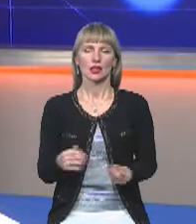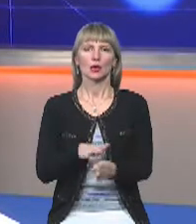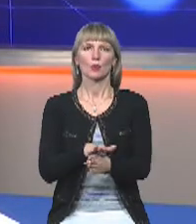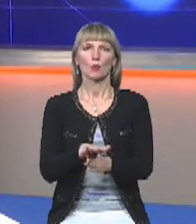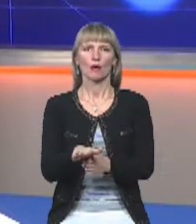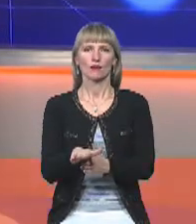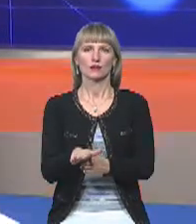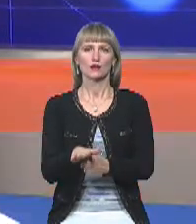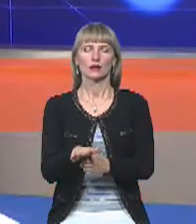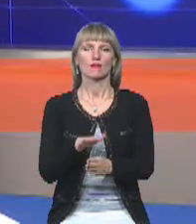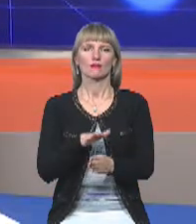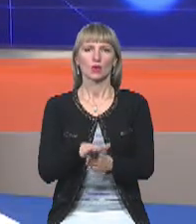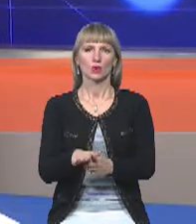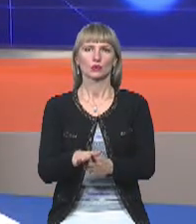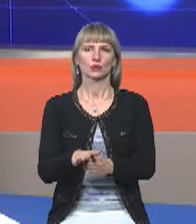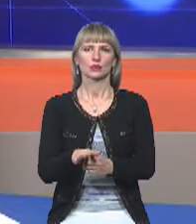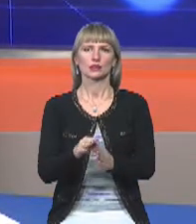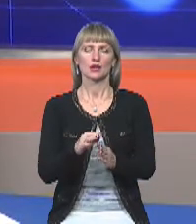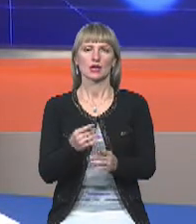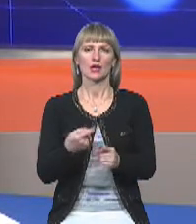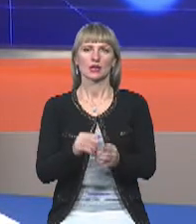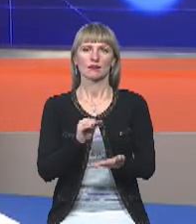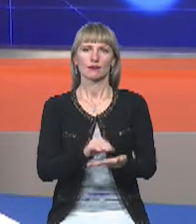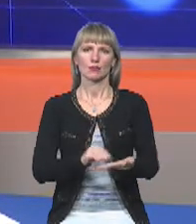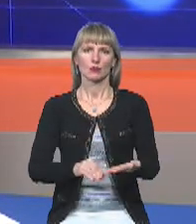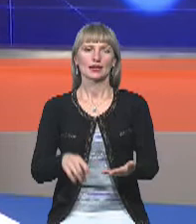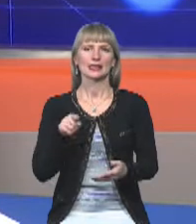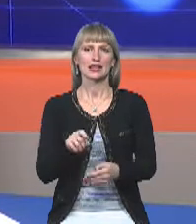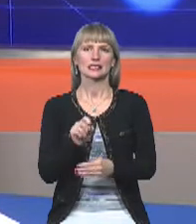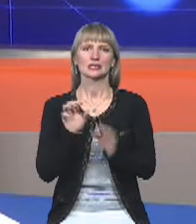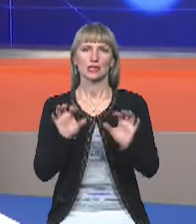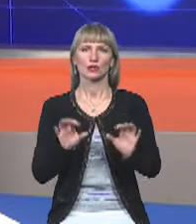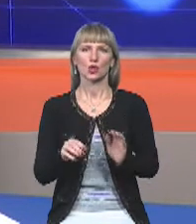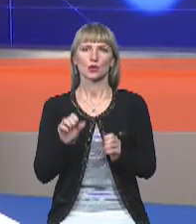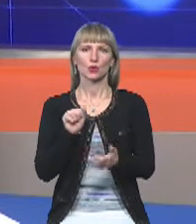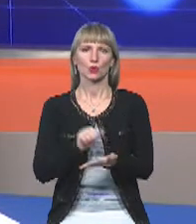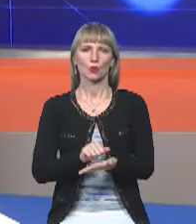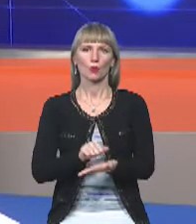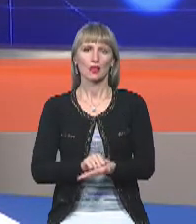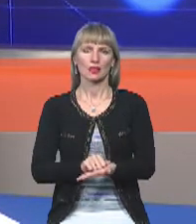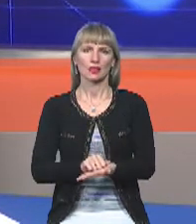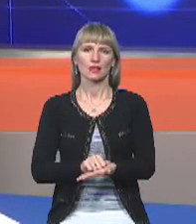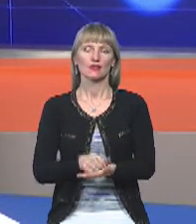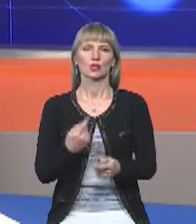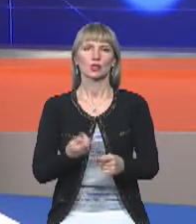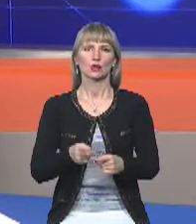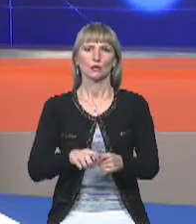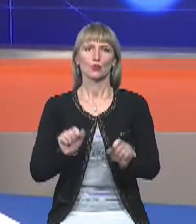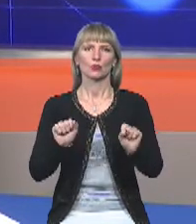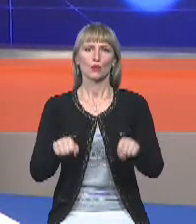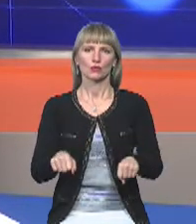повністю виконуються дані вимоги цих законодавчих документів, тому